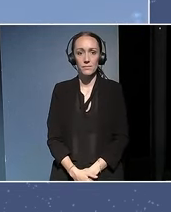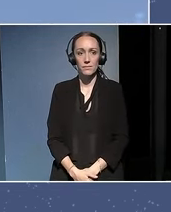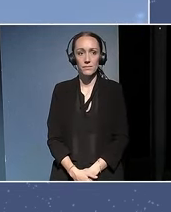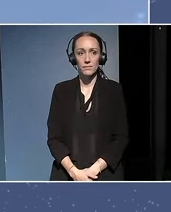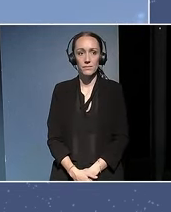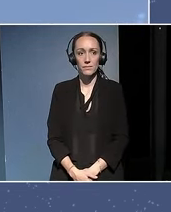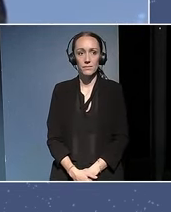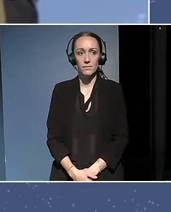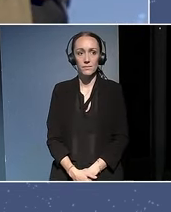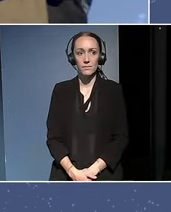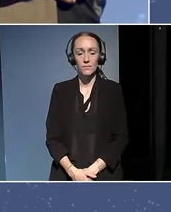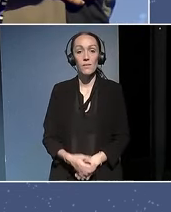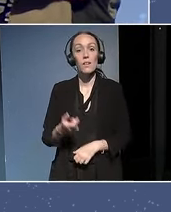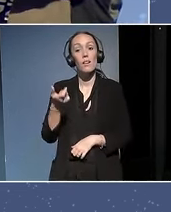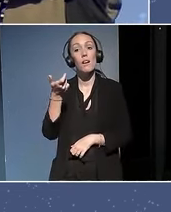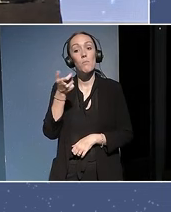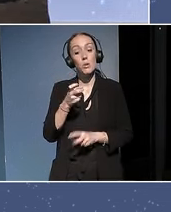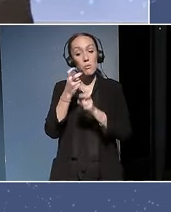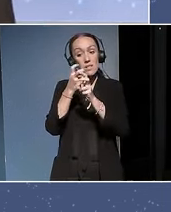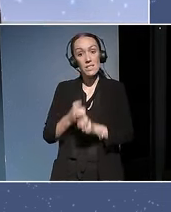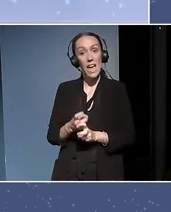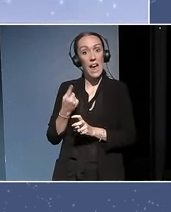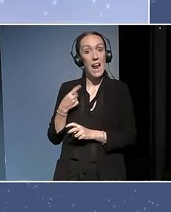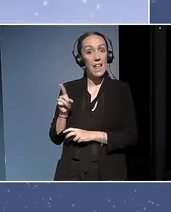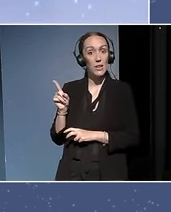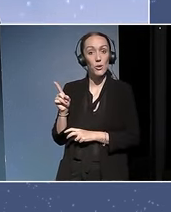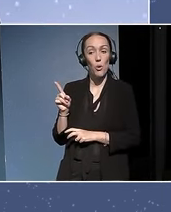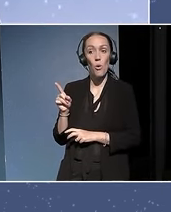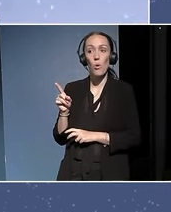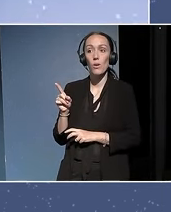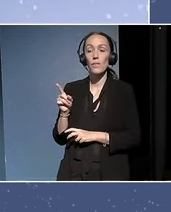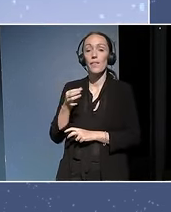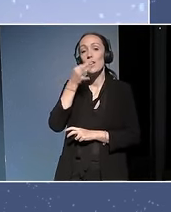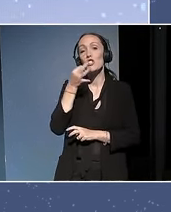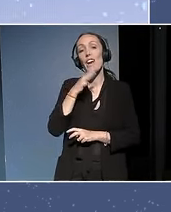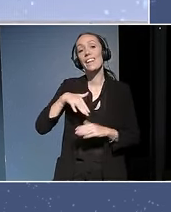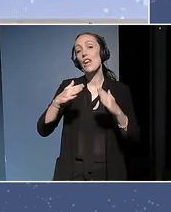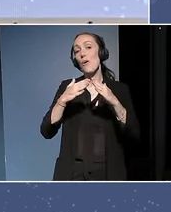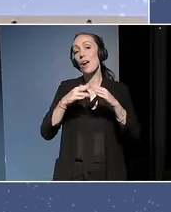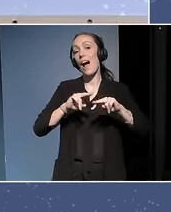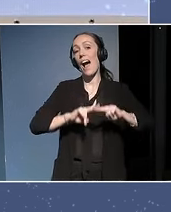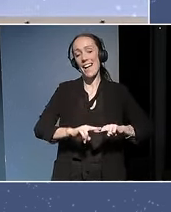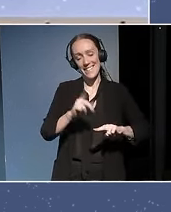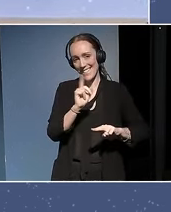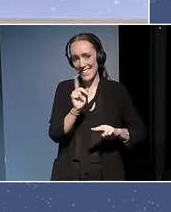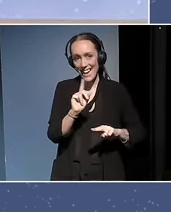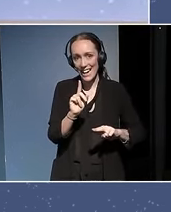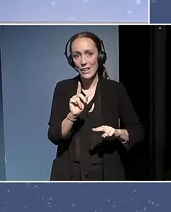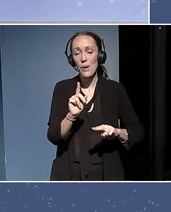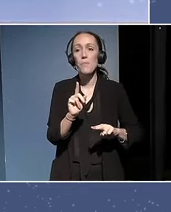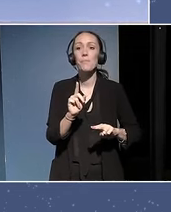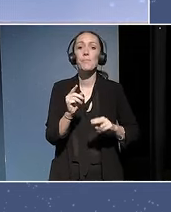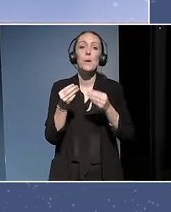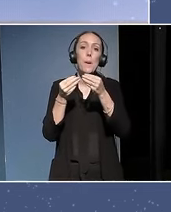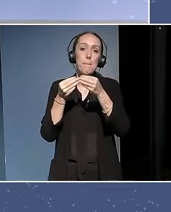Grazie perché questo scheletro non è che se lo sono tenuti in giardino l'ha comprato il